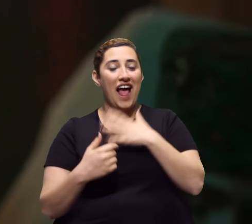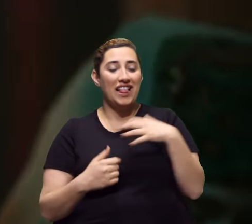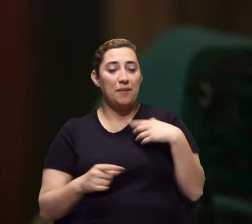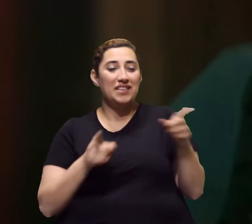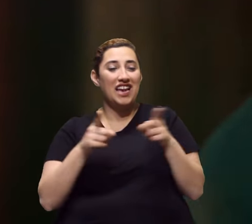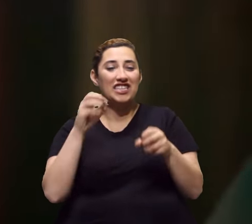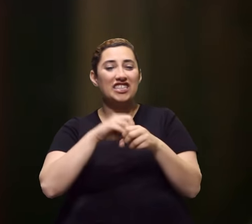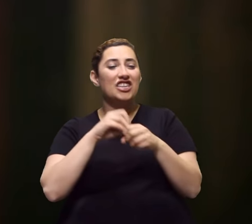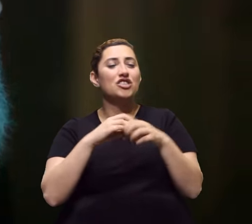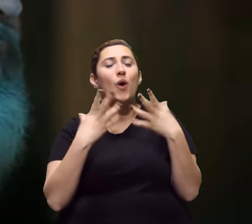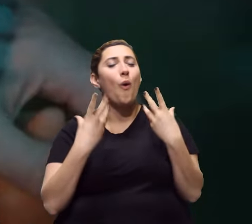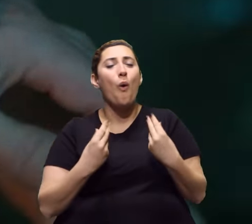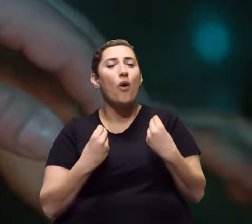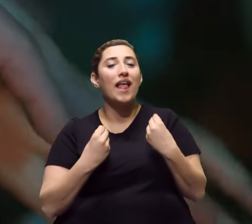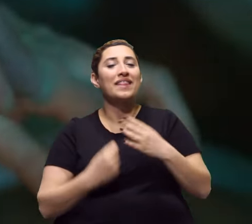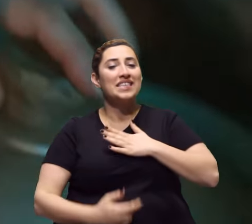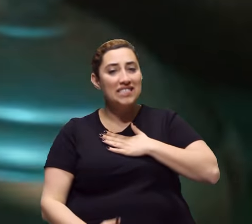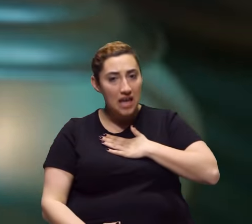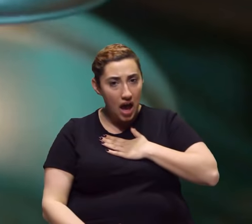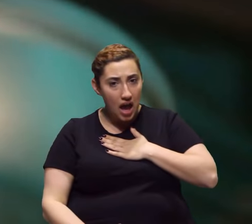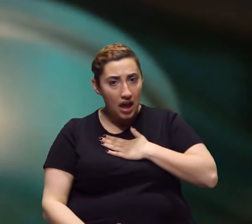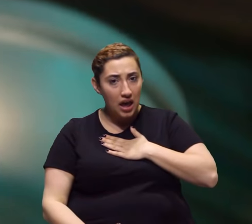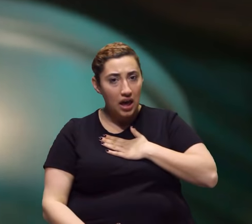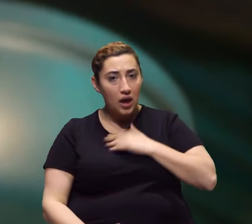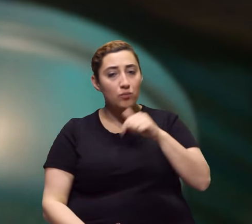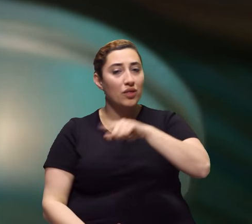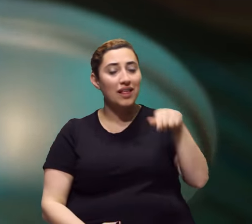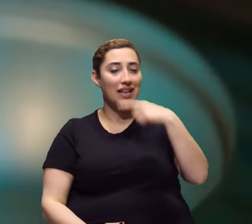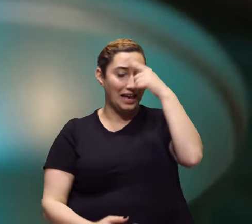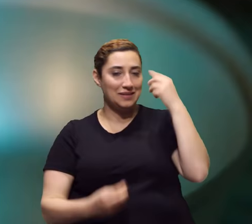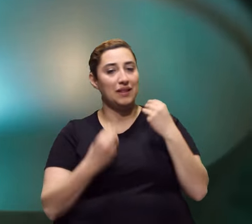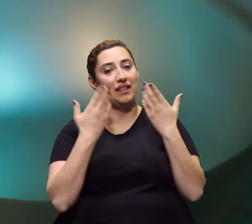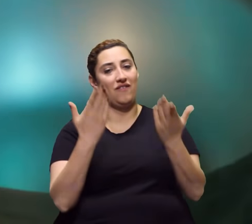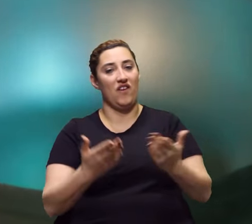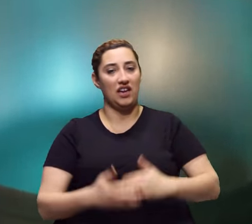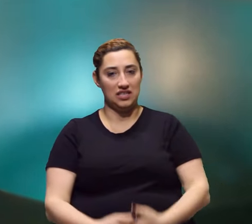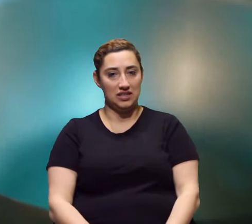arasındaki var olan ülfeti bunlara da nasip eyle.